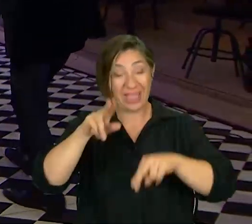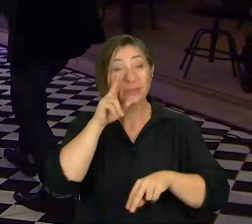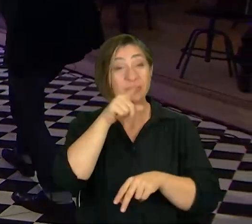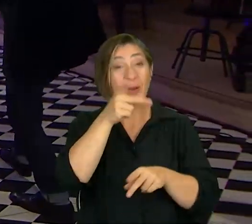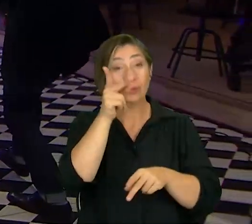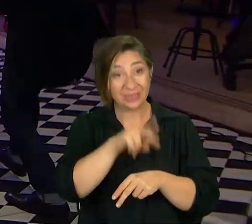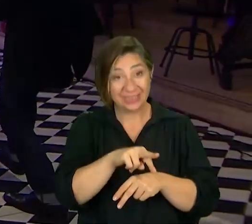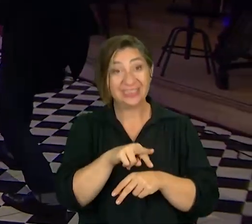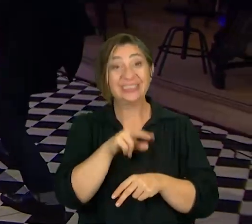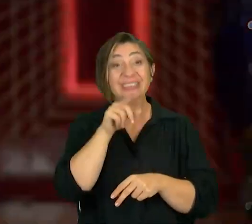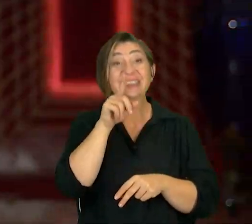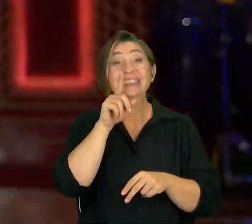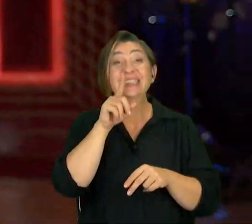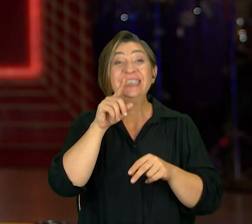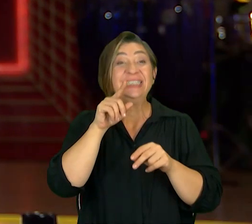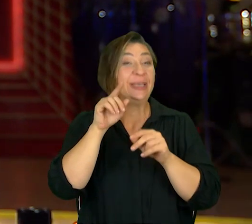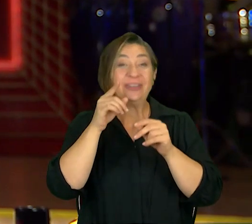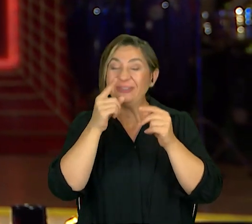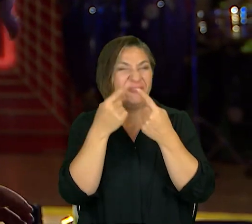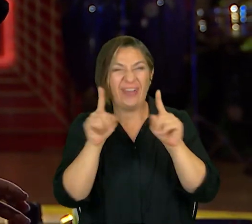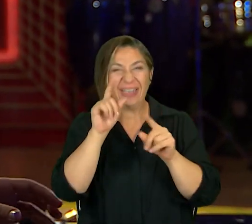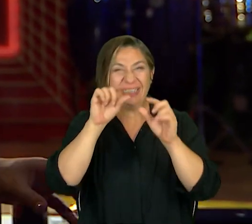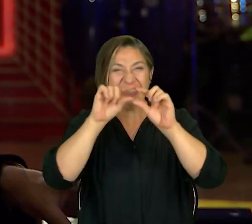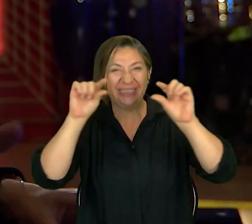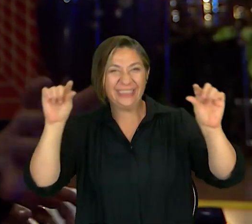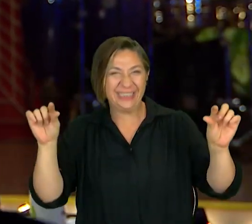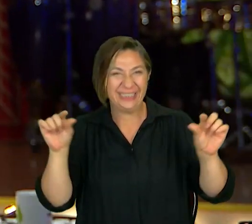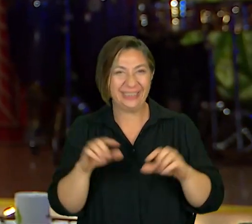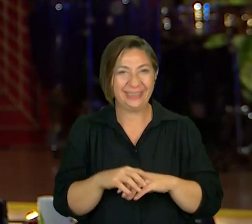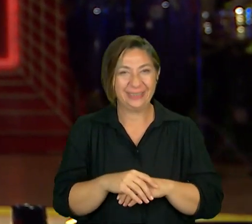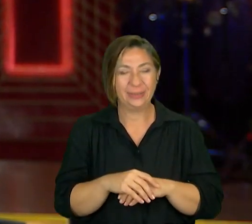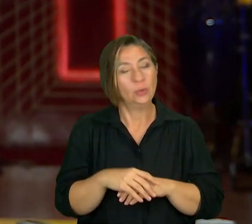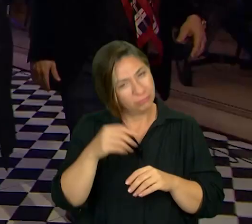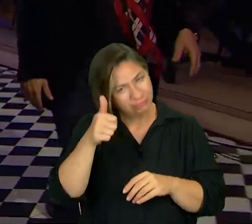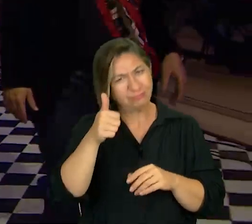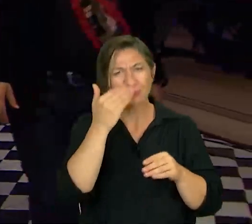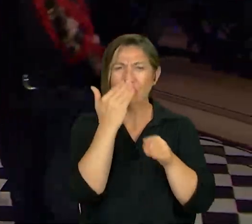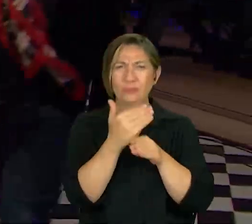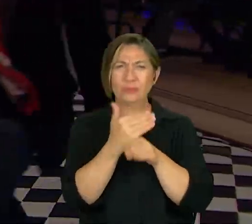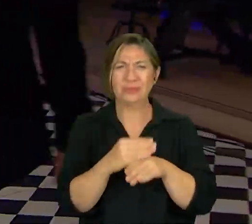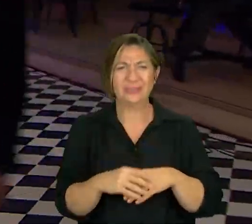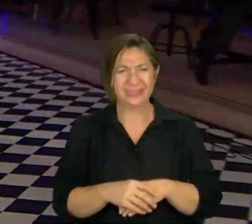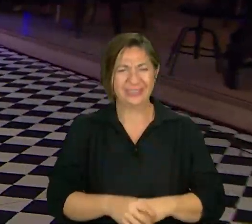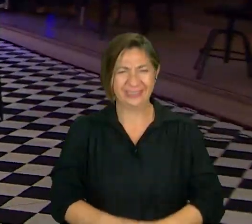sen öleceksin. Hayır. Sacrifice yazılacak. Sacrifice böyle. Uyar.